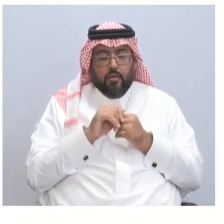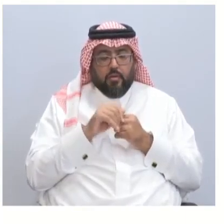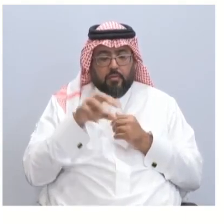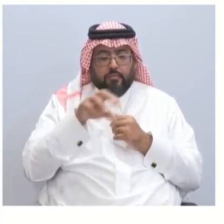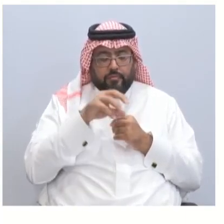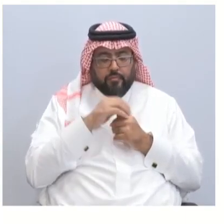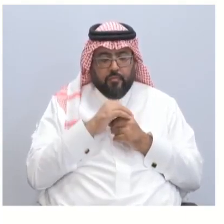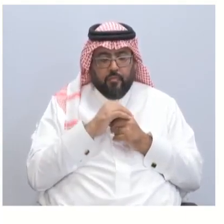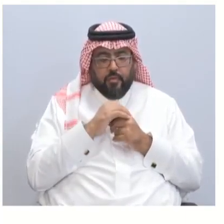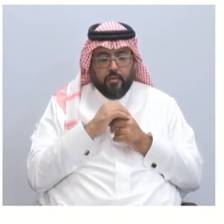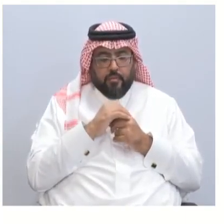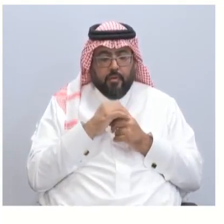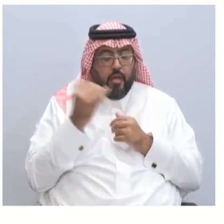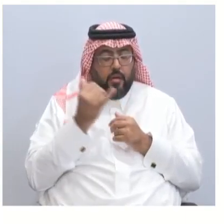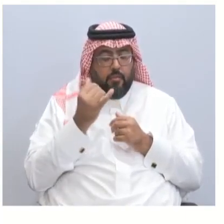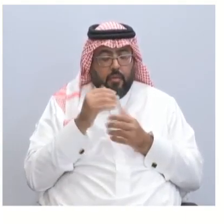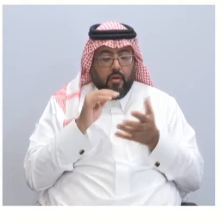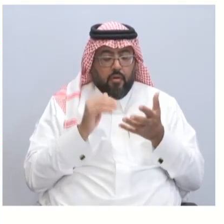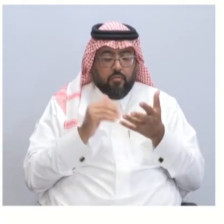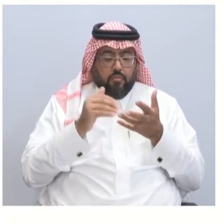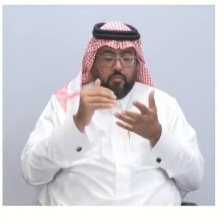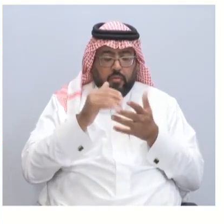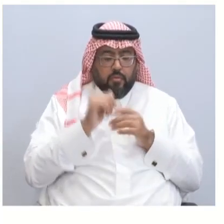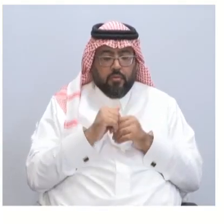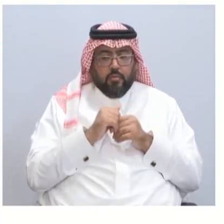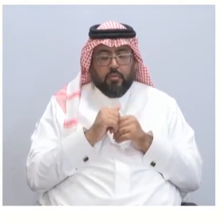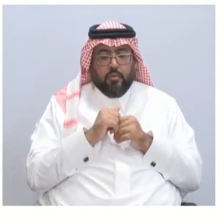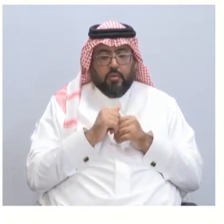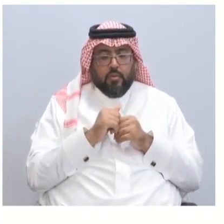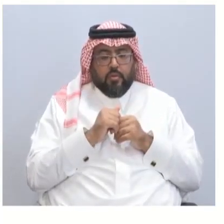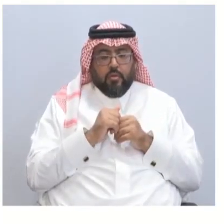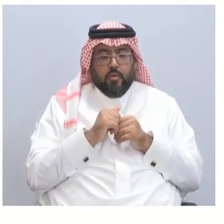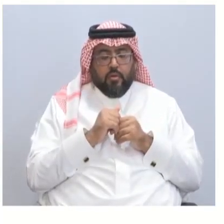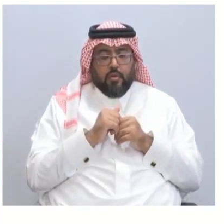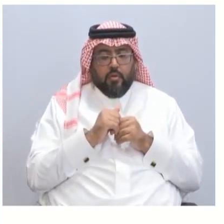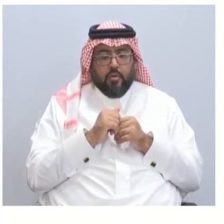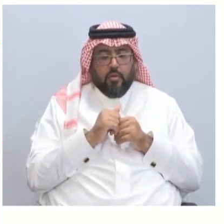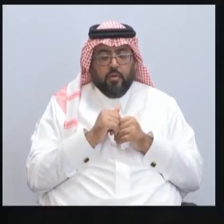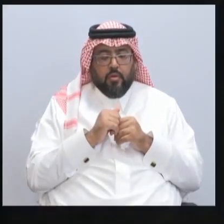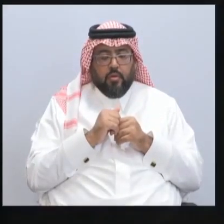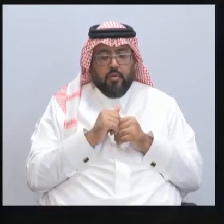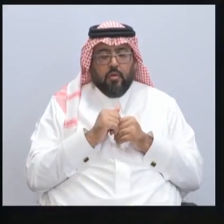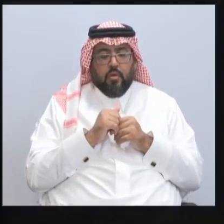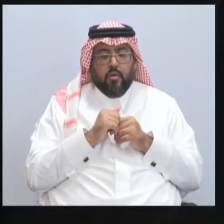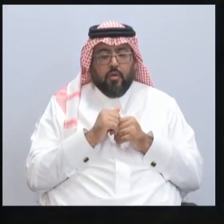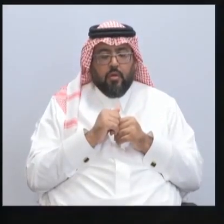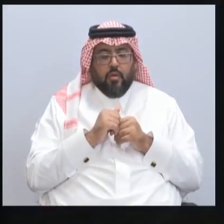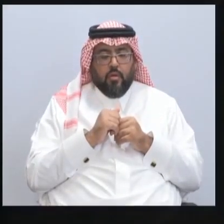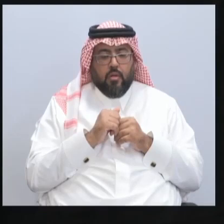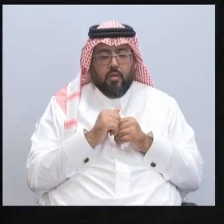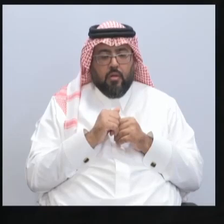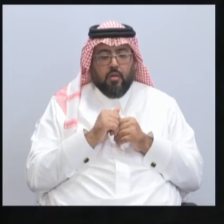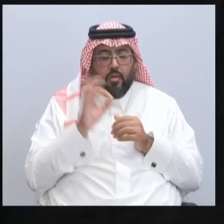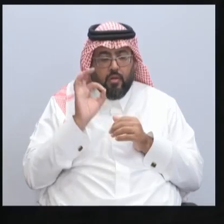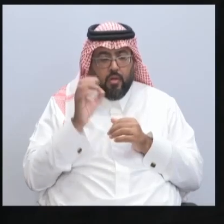المنطقه هذه اهم الخطوات اللي اتخذتها د مجلس التعاون كذلك